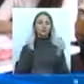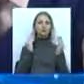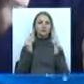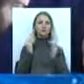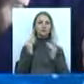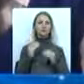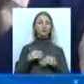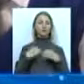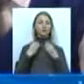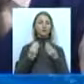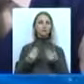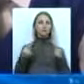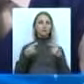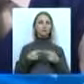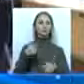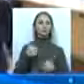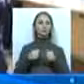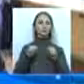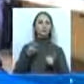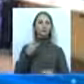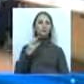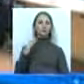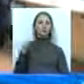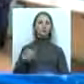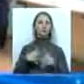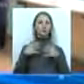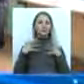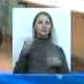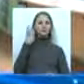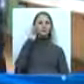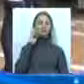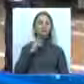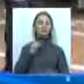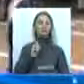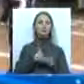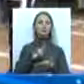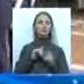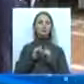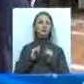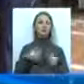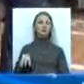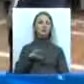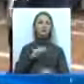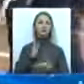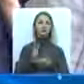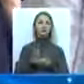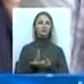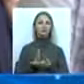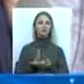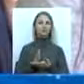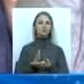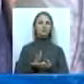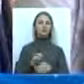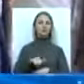Жаһандану дәуіріндегі ел дамуының басты алғы шартына айналған бәсекелік қабілет білімнің салтанат құруымен анықталмақ. Бұл бағытта білім беру саласы қызметкерлерінің жас